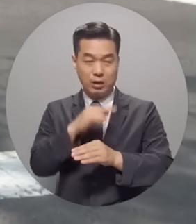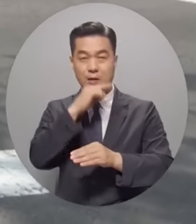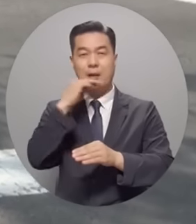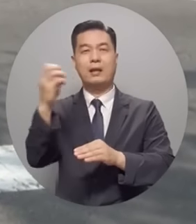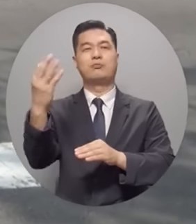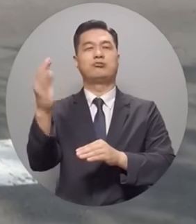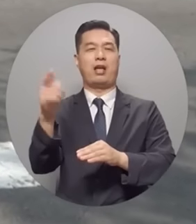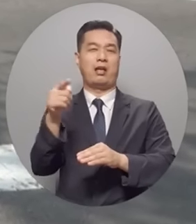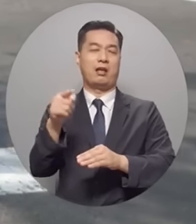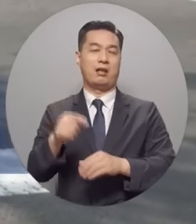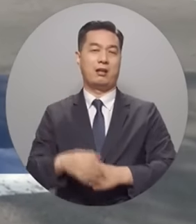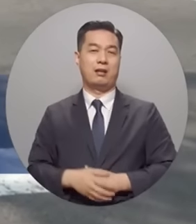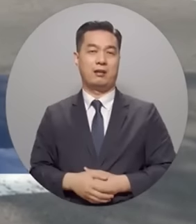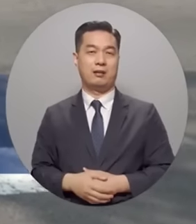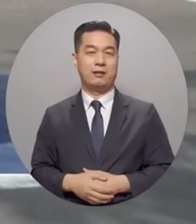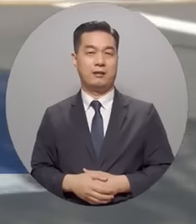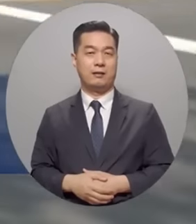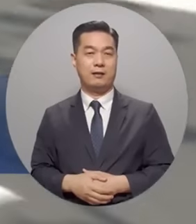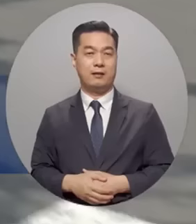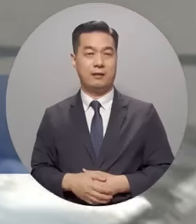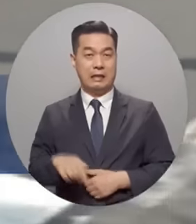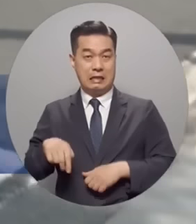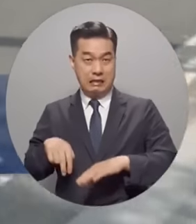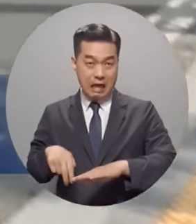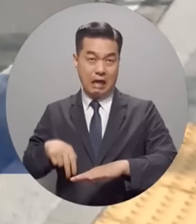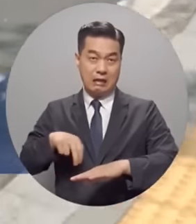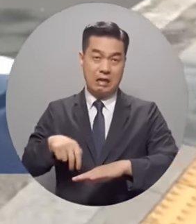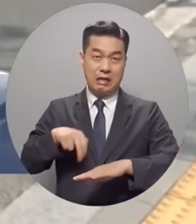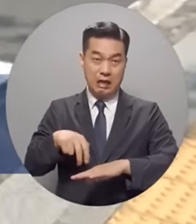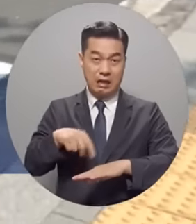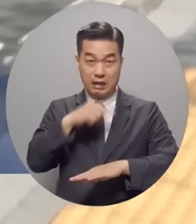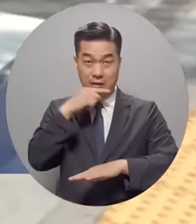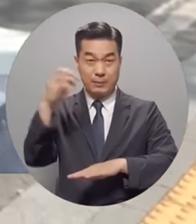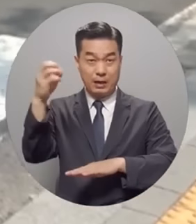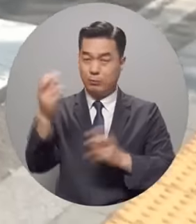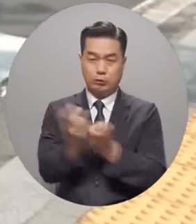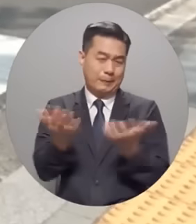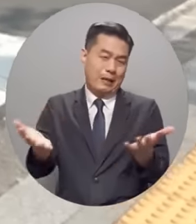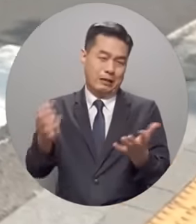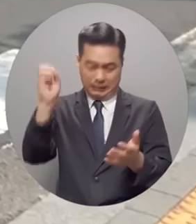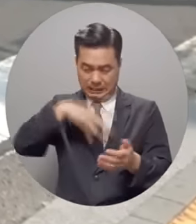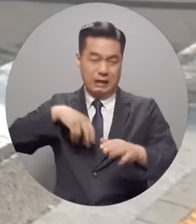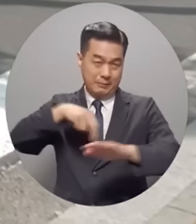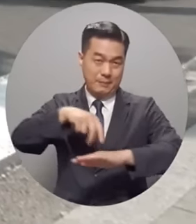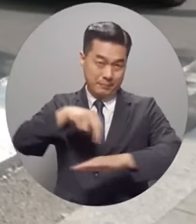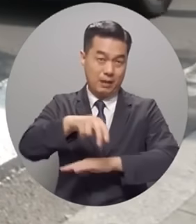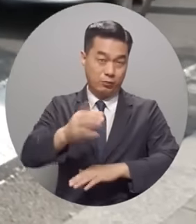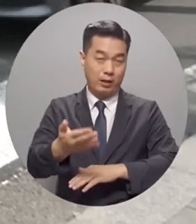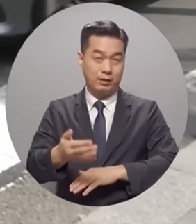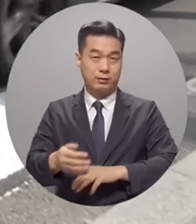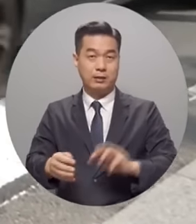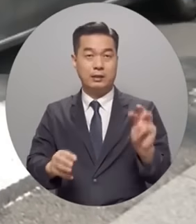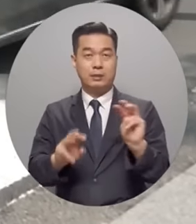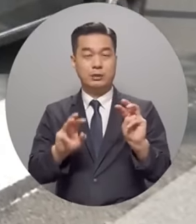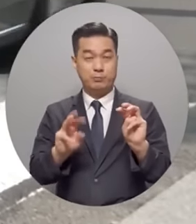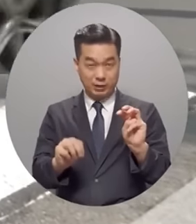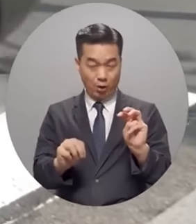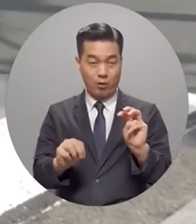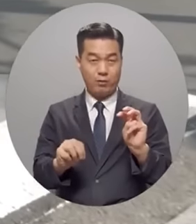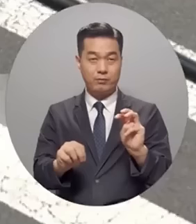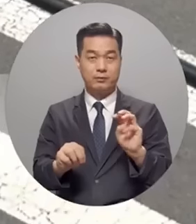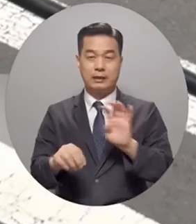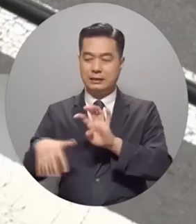바뀌고 맙니다. 이렇게 해도 그냥 여기가 빨간불이 와도 그냥 가야요. 30m를 40초 안에 건너야 하다